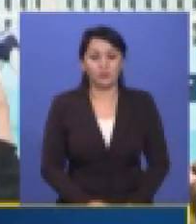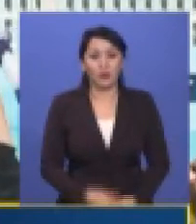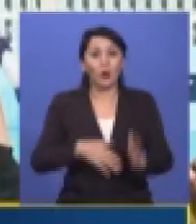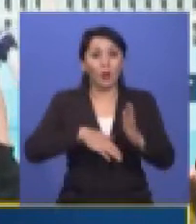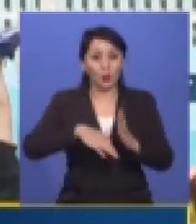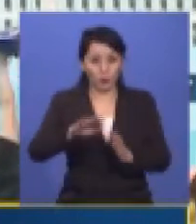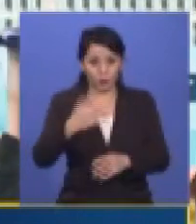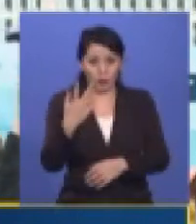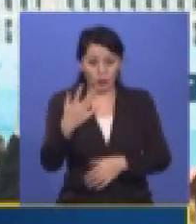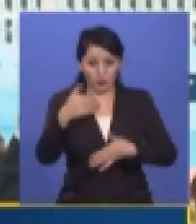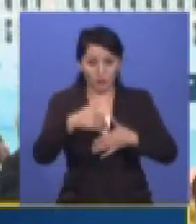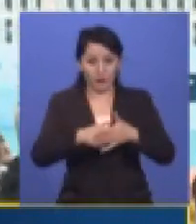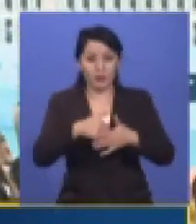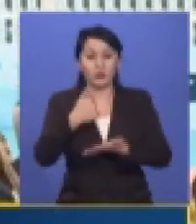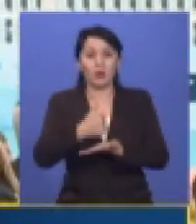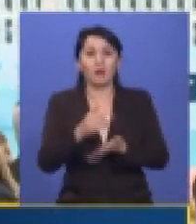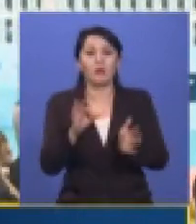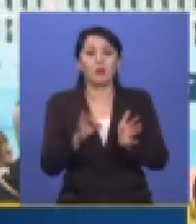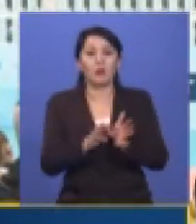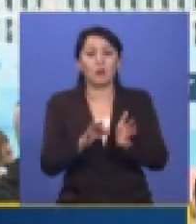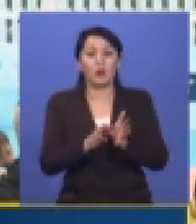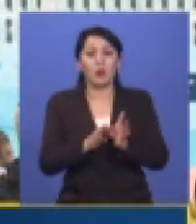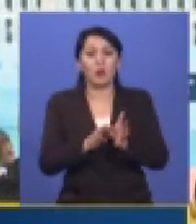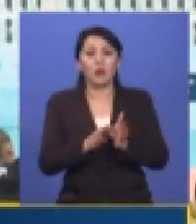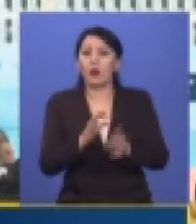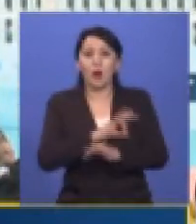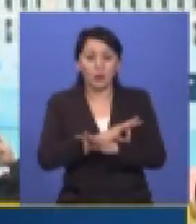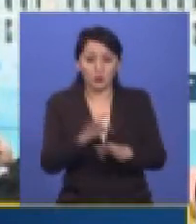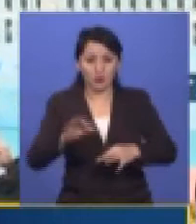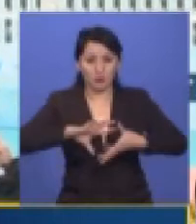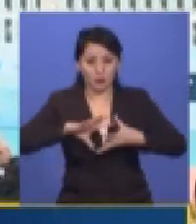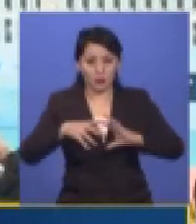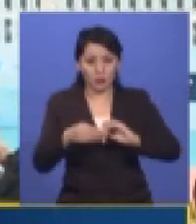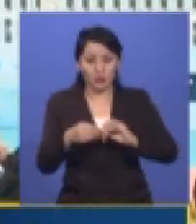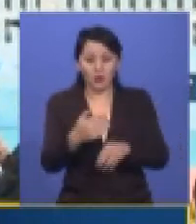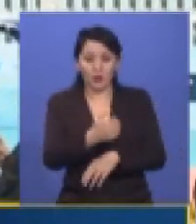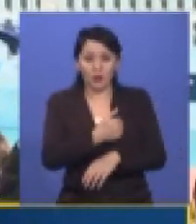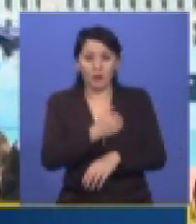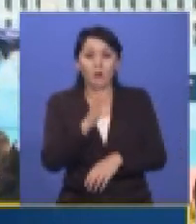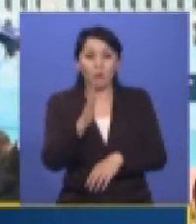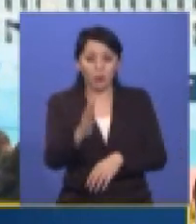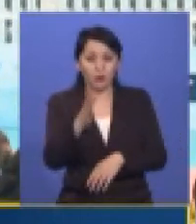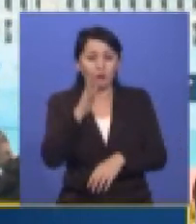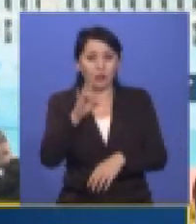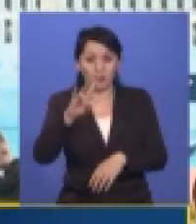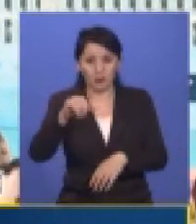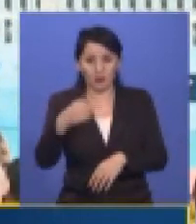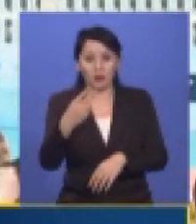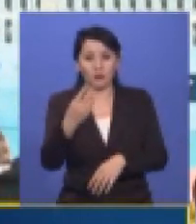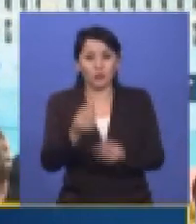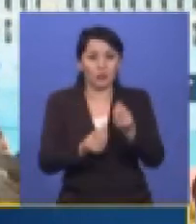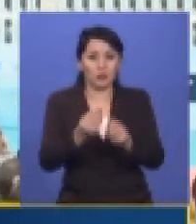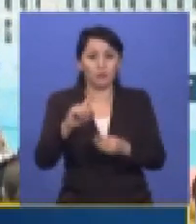Үздік үштіктің қатарына көріну басты мақсат болды. Тіпті одан да жақсы нәтиже көрсеткіміз келді. Енді алдағы ұлттық лиганың бірінші